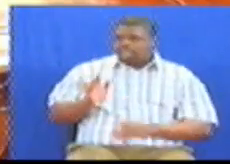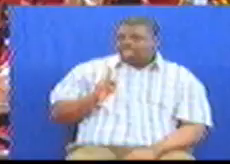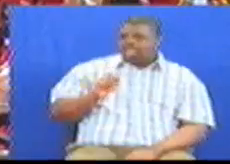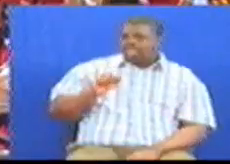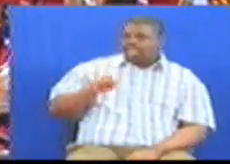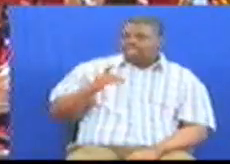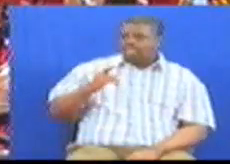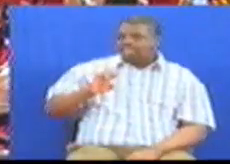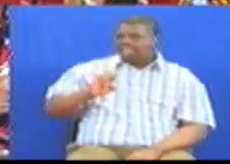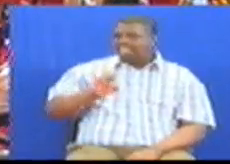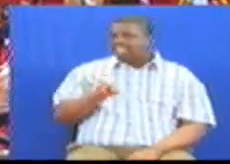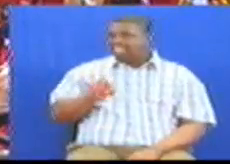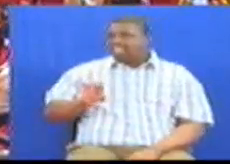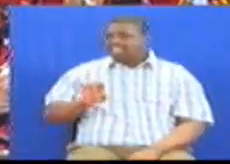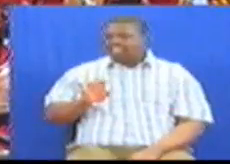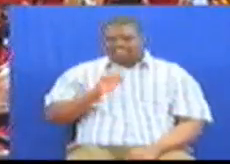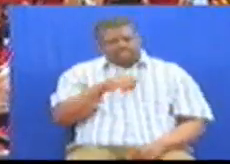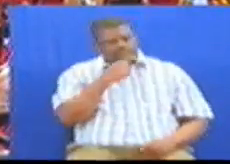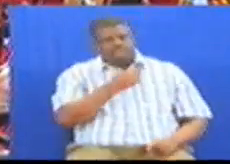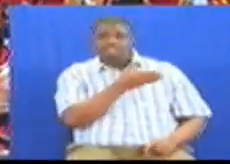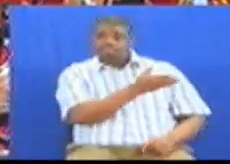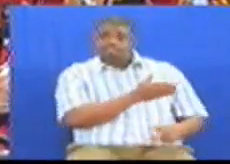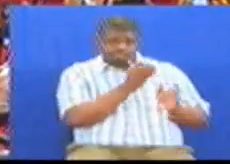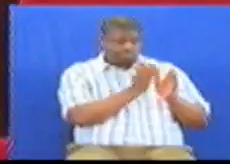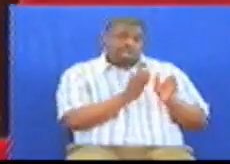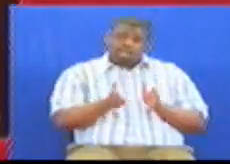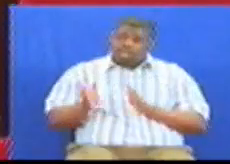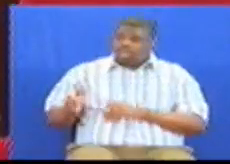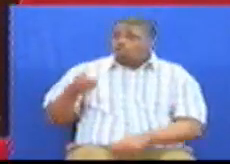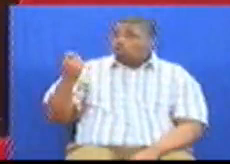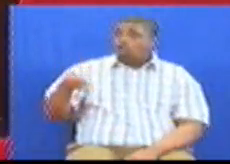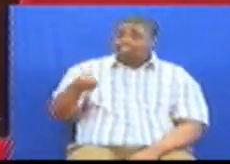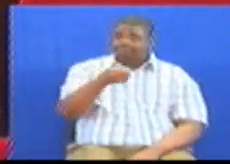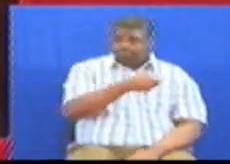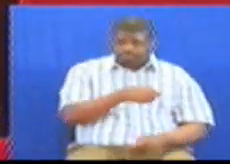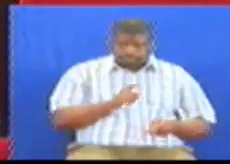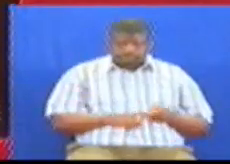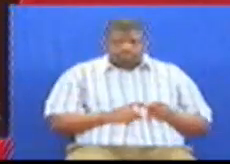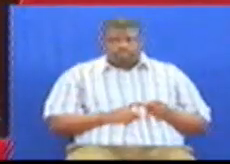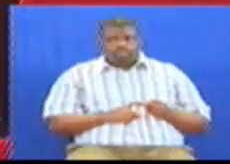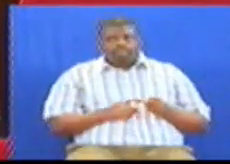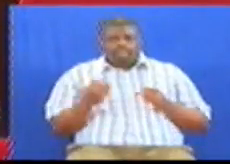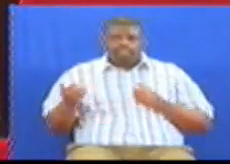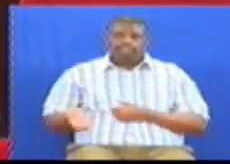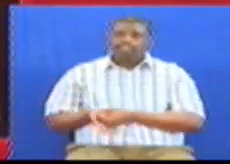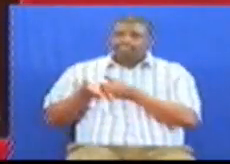na mheshimiwa Waitara. Kwa kweli TAMISEMI mmejipanga, hongereni sana. Mheshimiwa Naibu Spika,